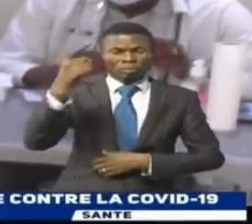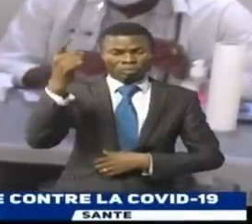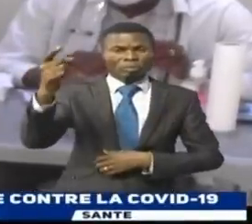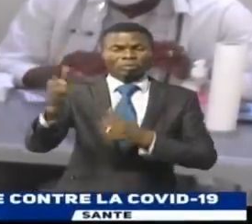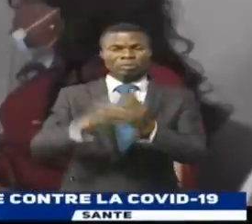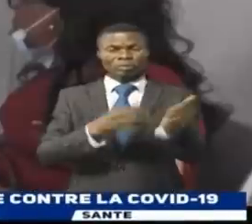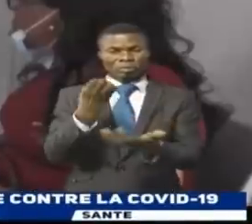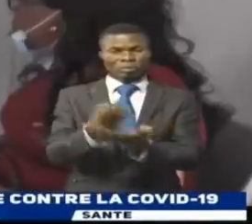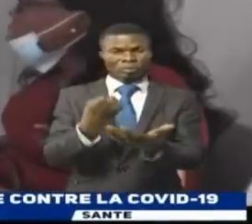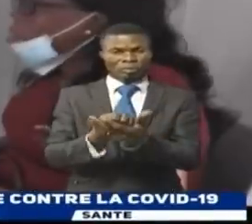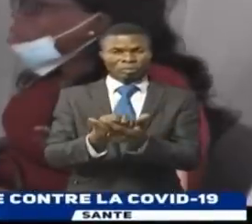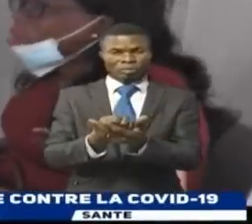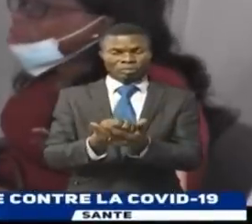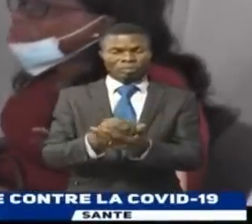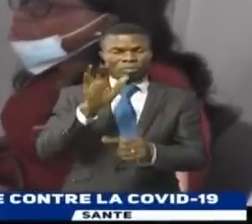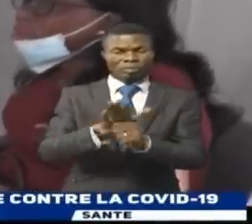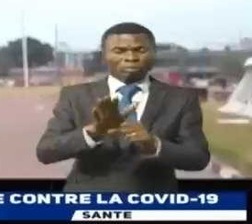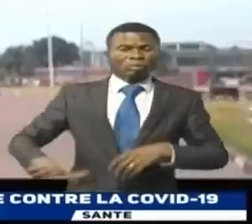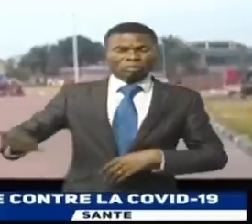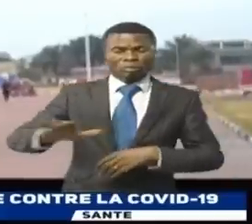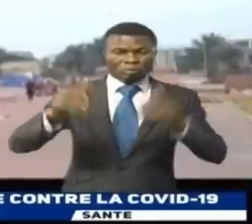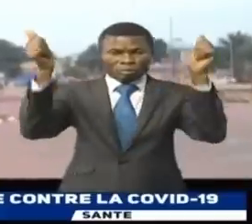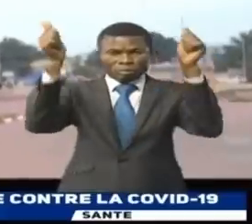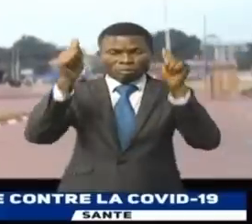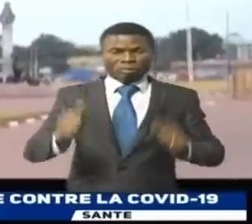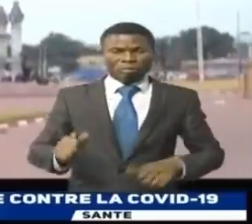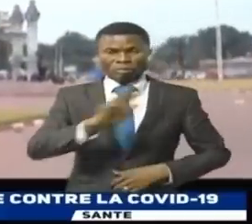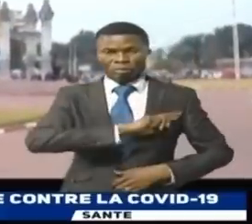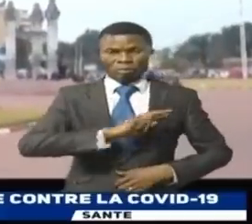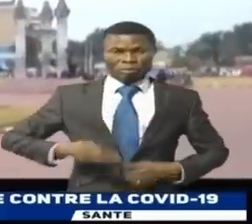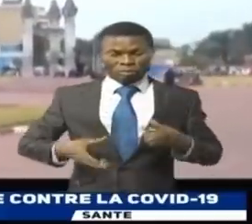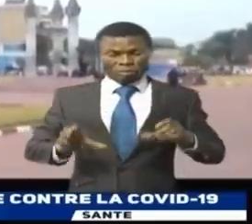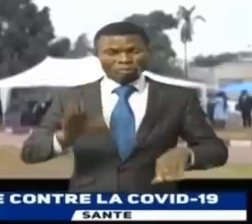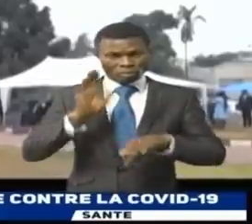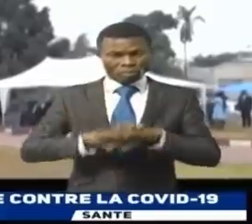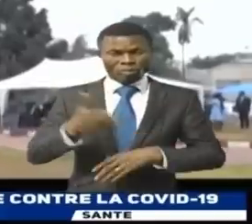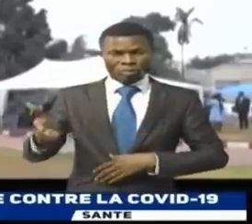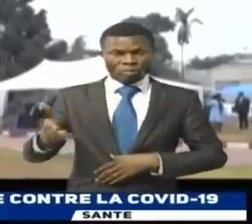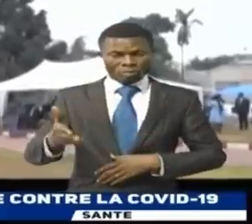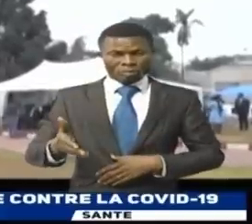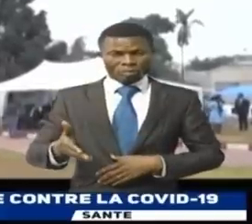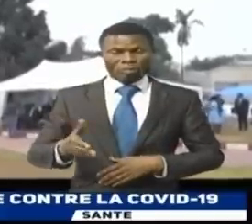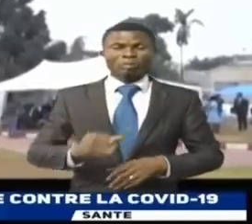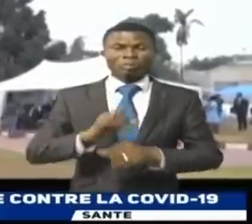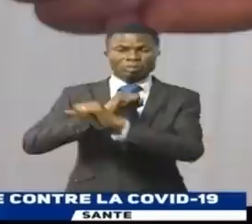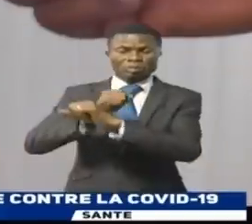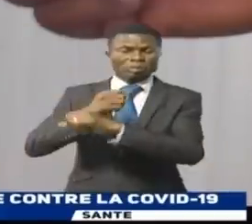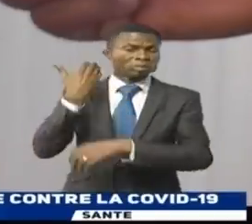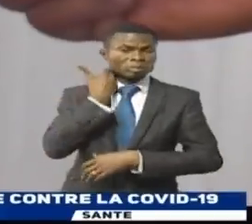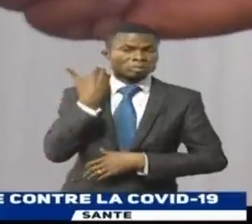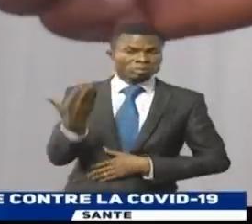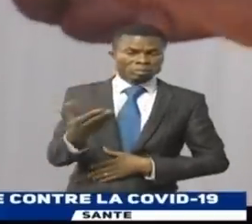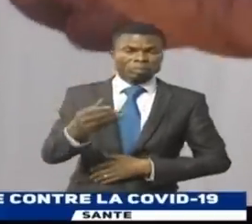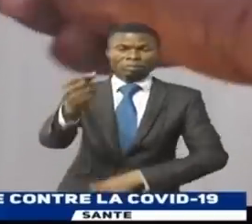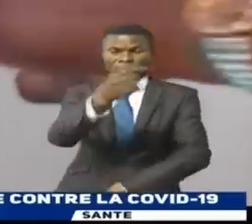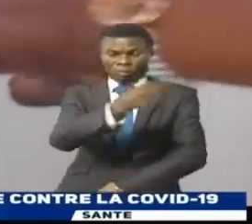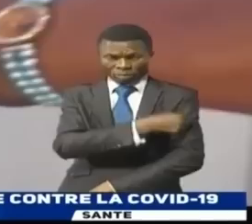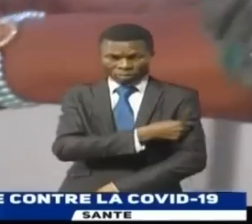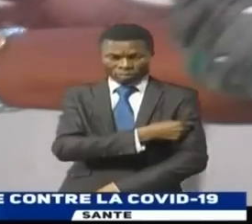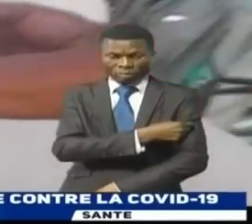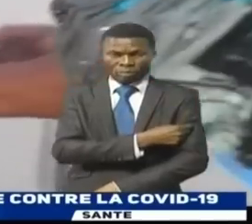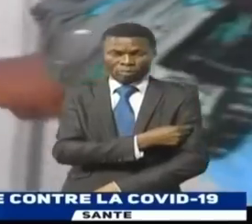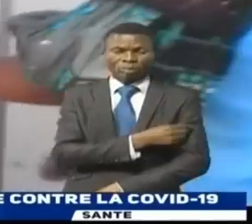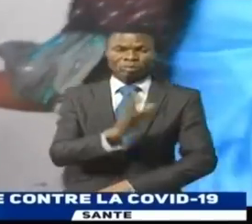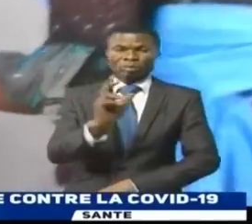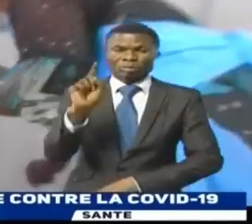les économies de bon nombre de pays africains. La RDC n'est pas épargnée. Pour la prévention de cette pandémie, le vaccin demeure la seule